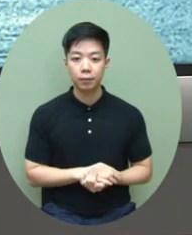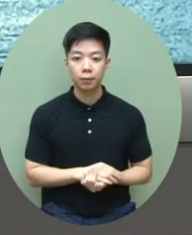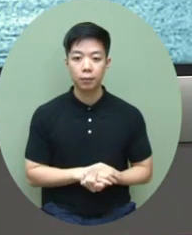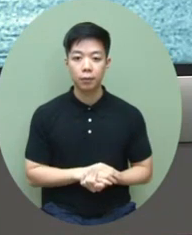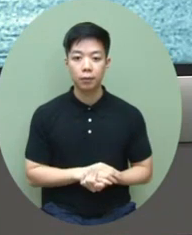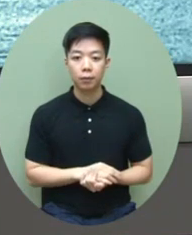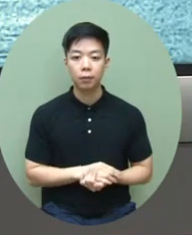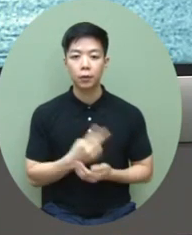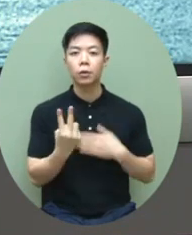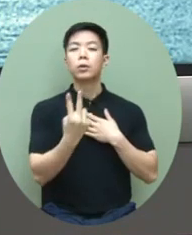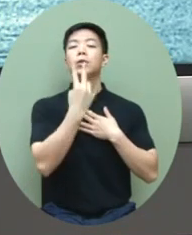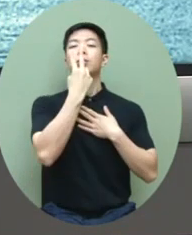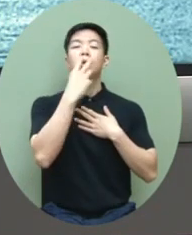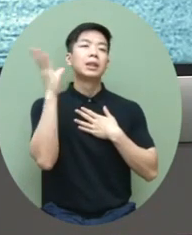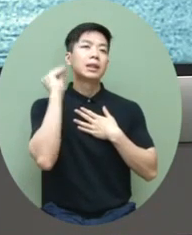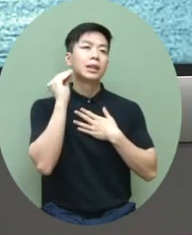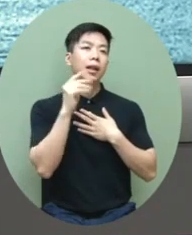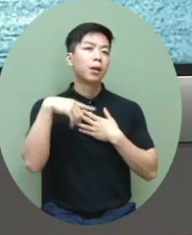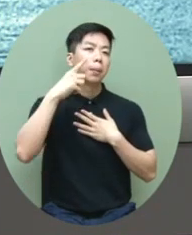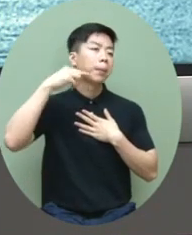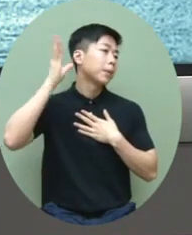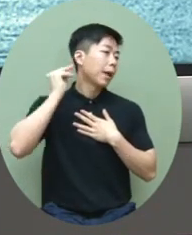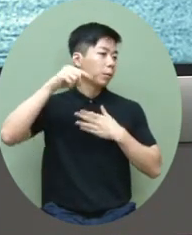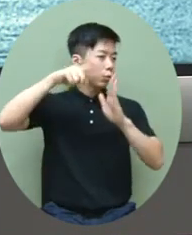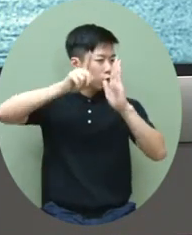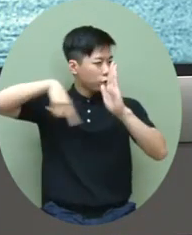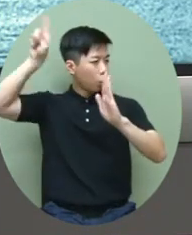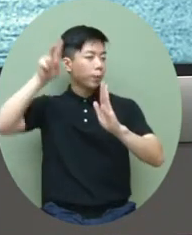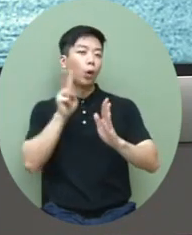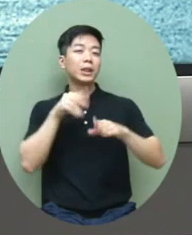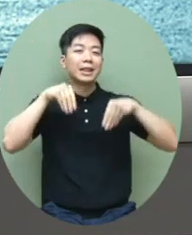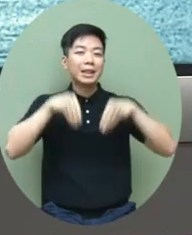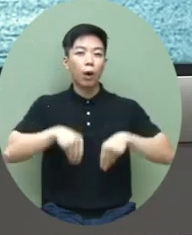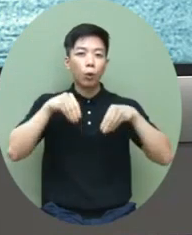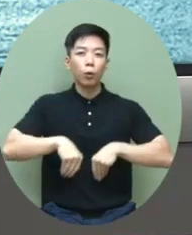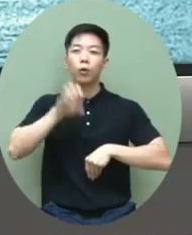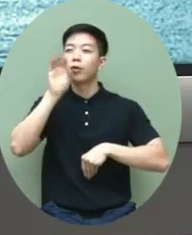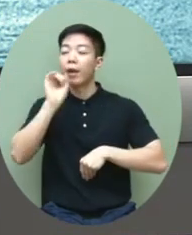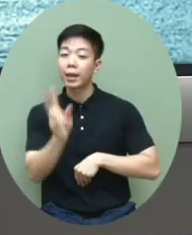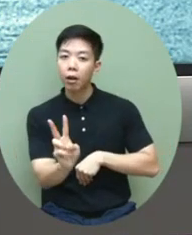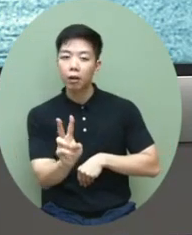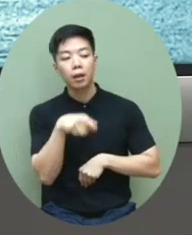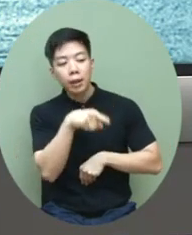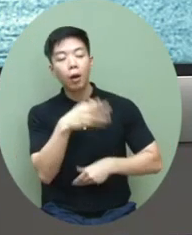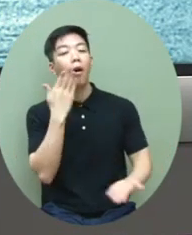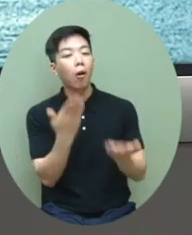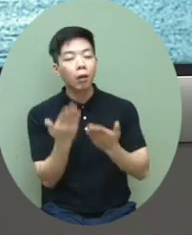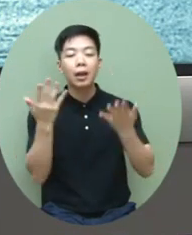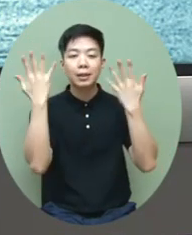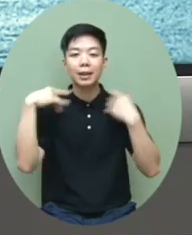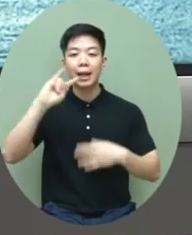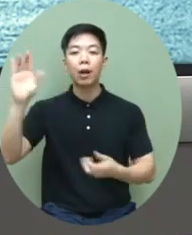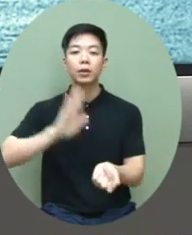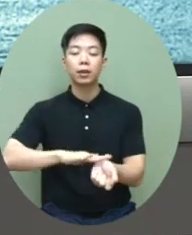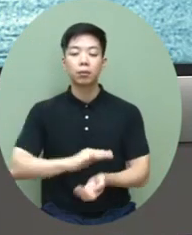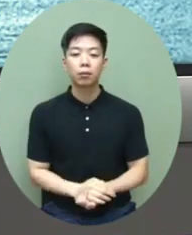唞氣嘅聲音咧，突然間好高音嘅，好似狗吠。咁呢啲其實咧，就可能係啲思考症嘅早期症狀嚇，後即係退到聲音嗰度